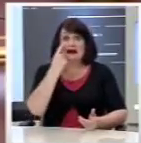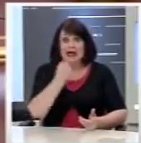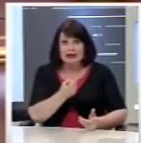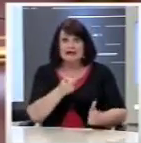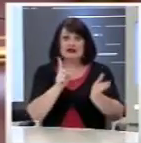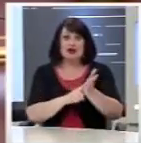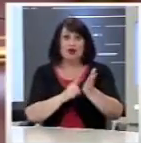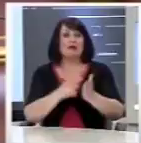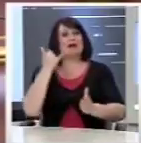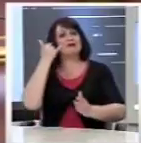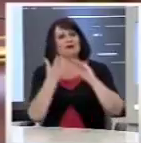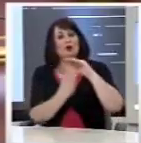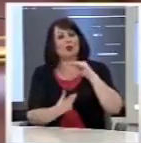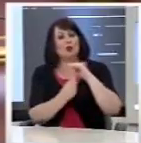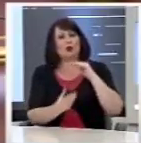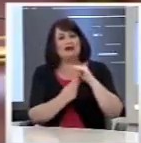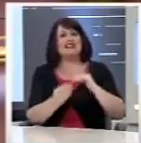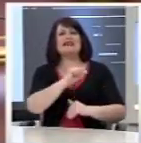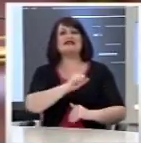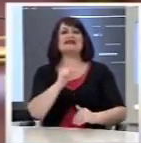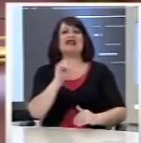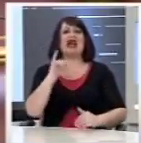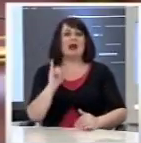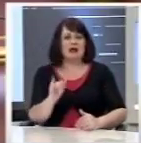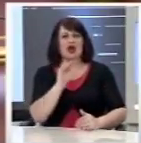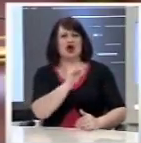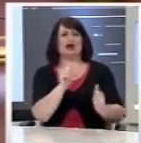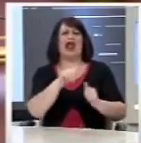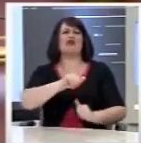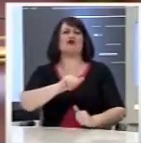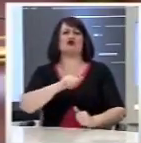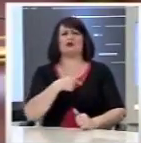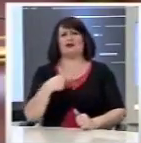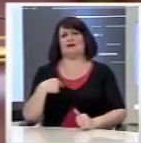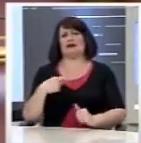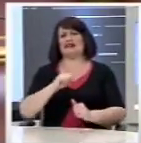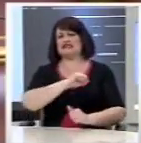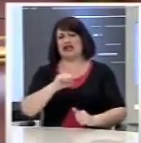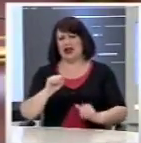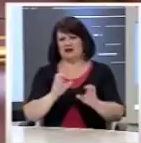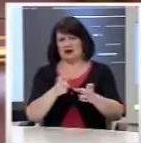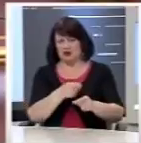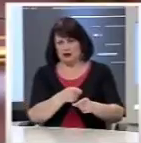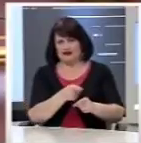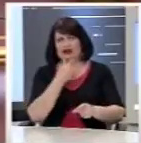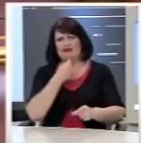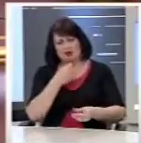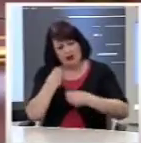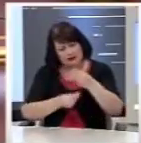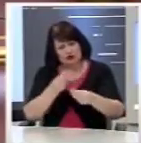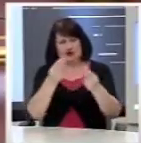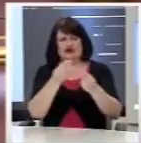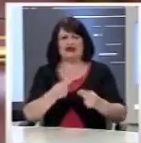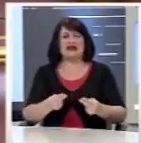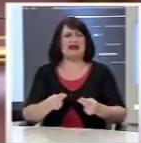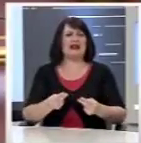νόμιμες υποκλοπές, μπείτε στο Sky, ρωτήστε τον κύριο Αλαφούζο, ο οποίος θα σας δώσει εύκολα διευκρινήσεις για το που